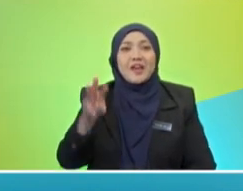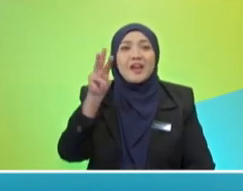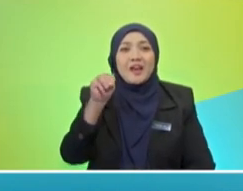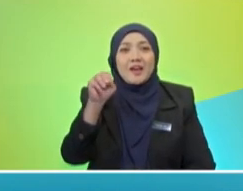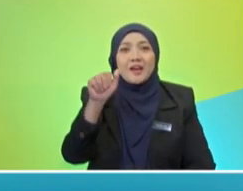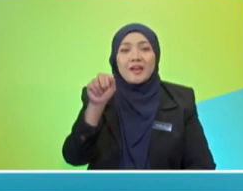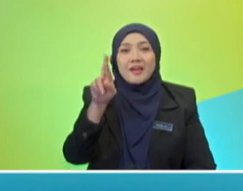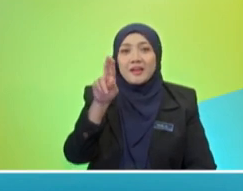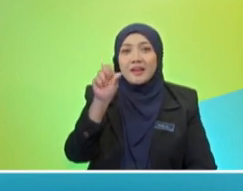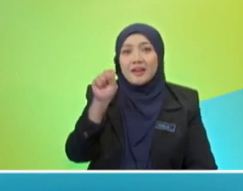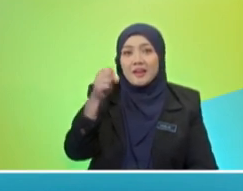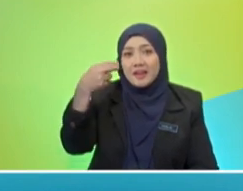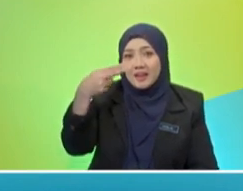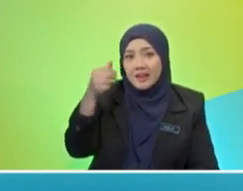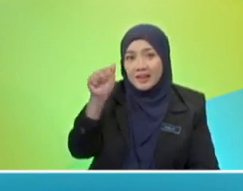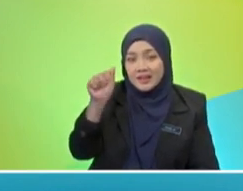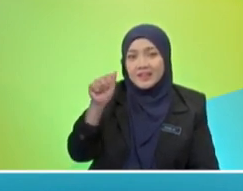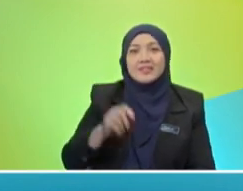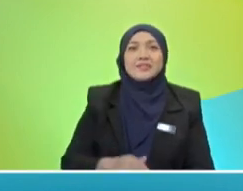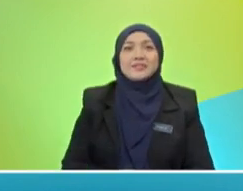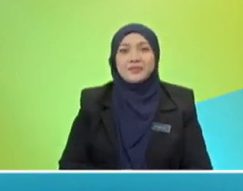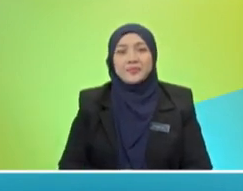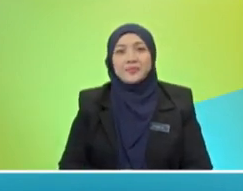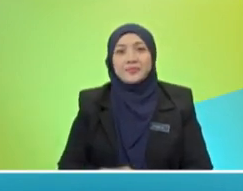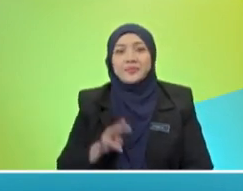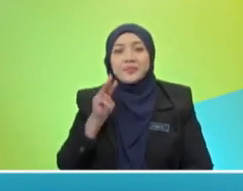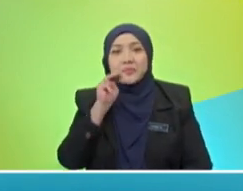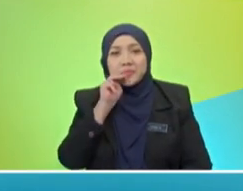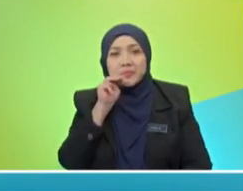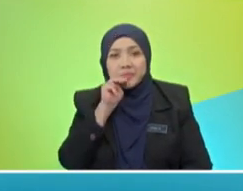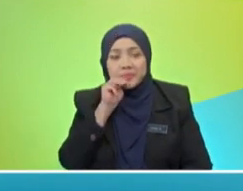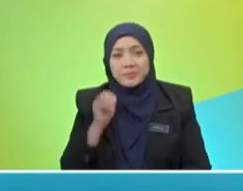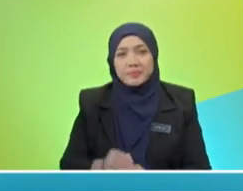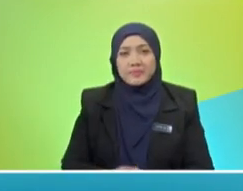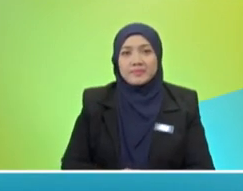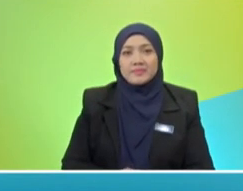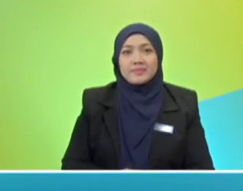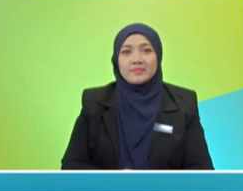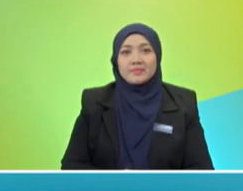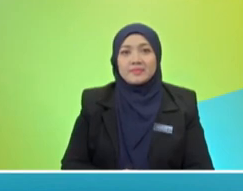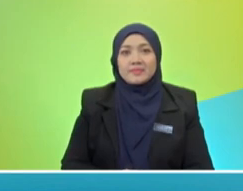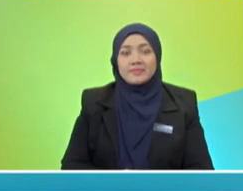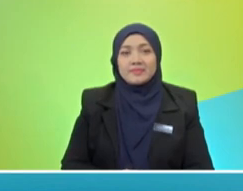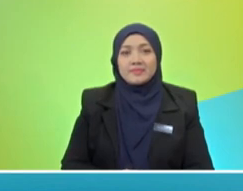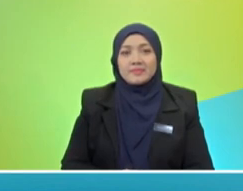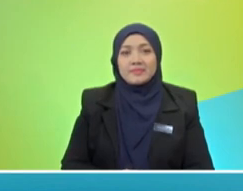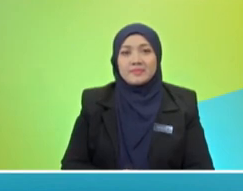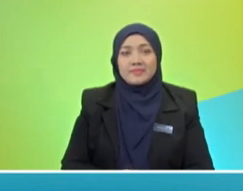cikgu. Marsha. Silakan, Marsha. Dekat Marsha.